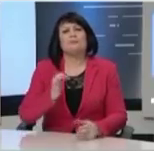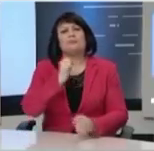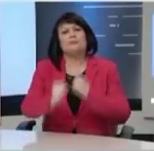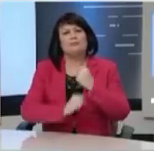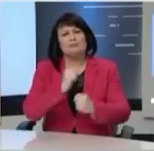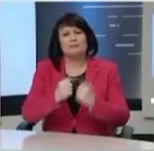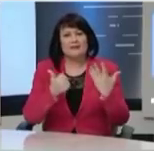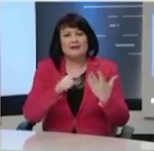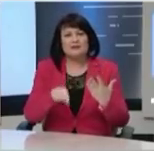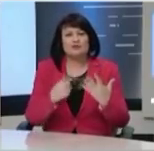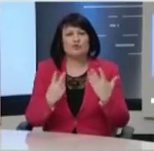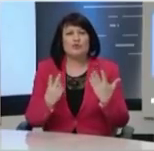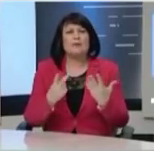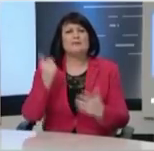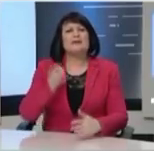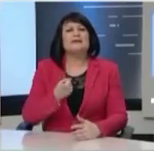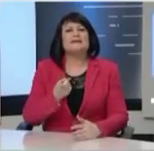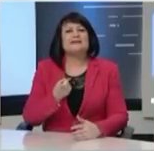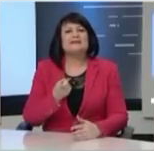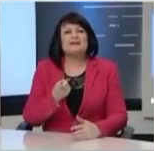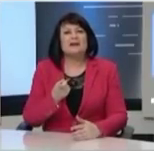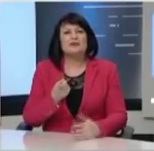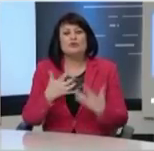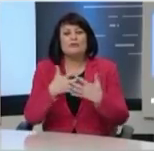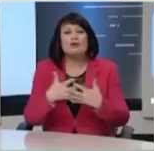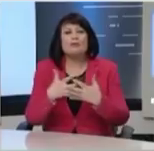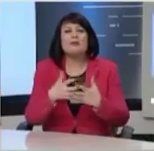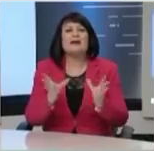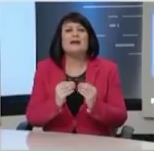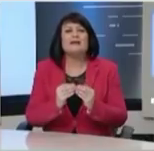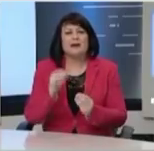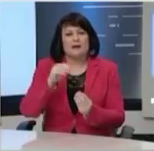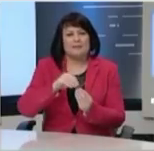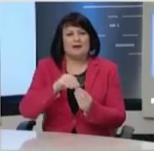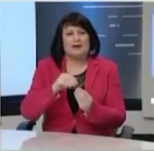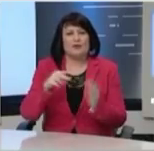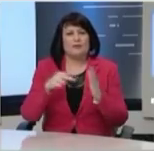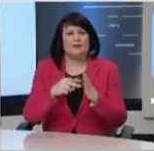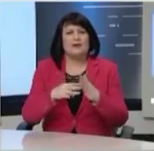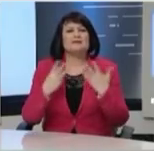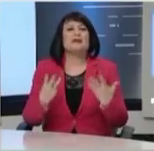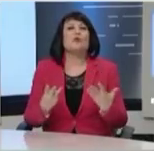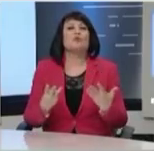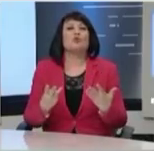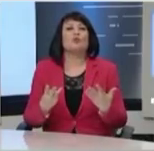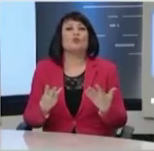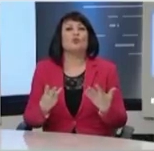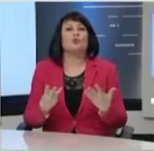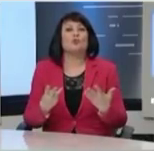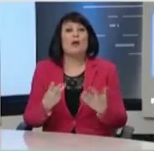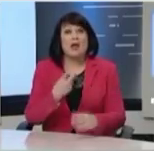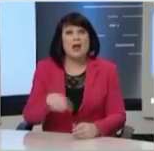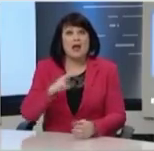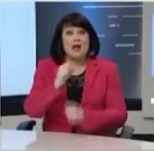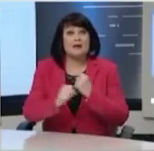αύξηση 6,7% του δείκτη κύκλου εργασιών στη βιομηχανία τον Απρίλιο του 2018. Ετήσια